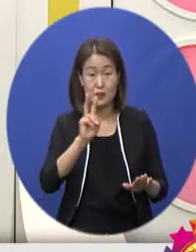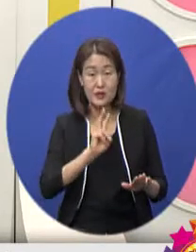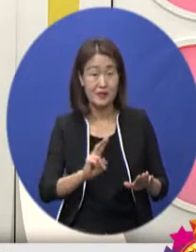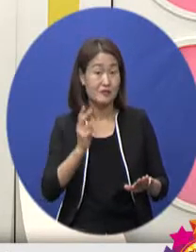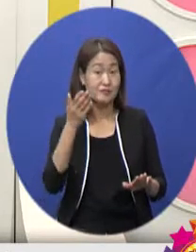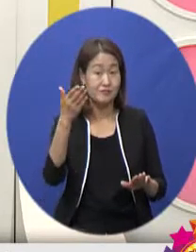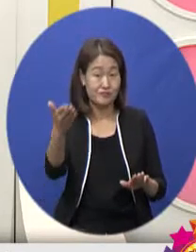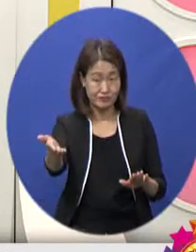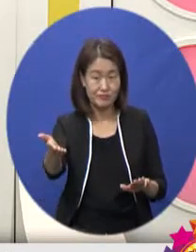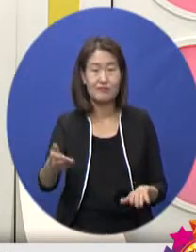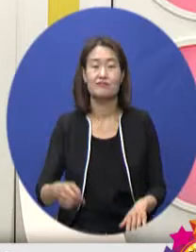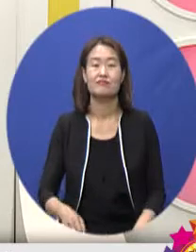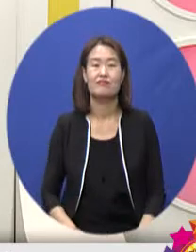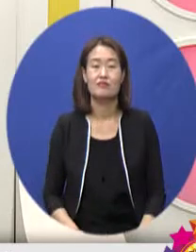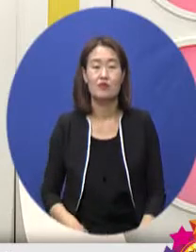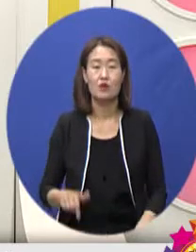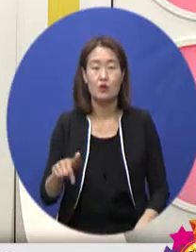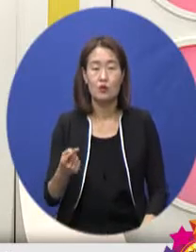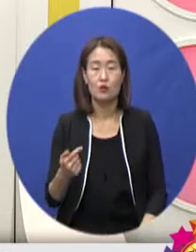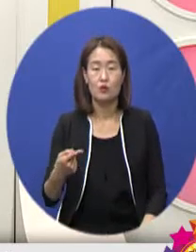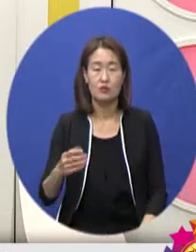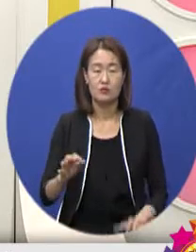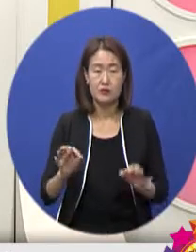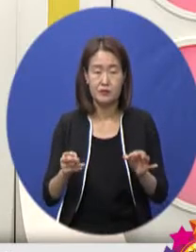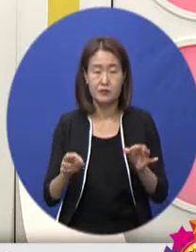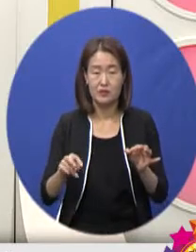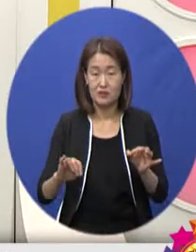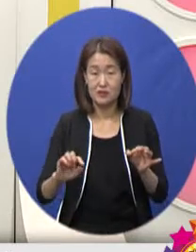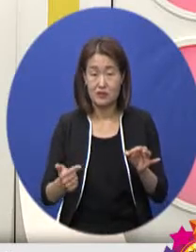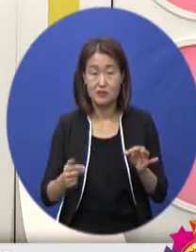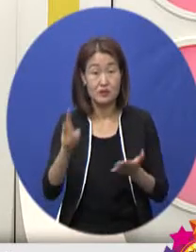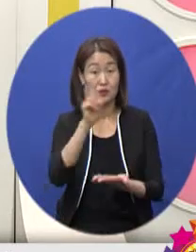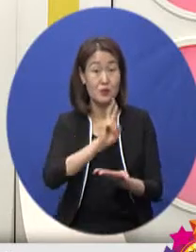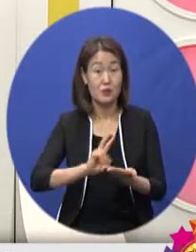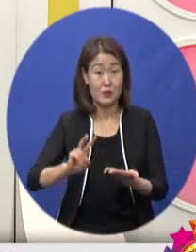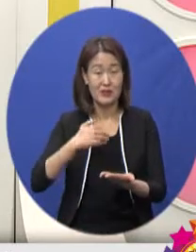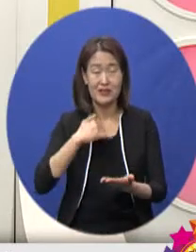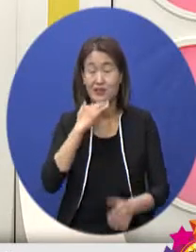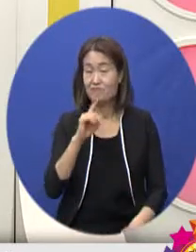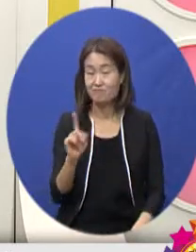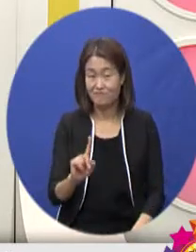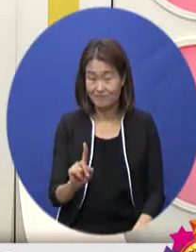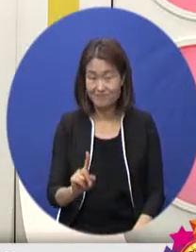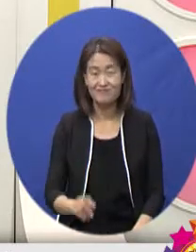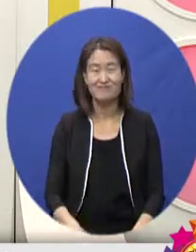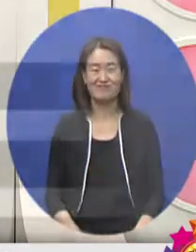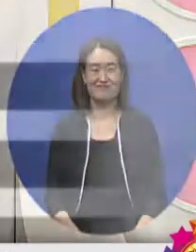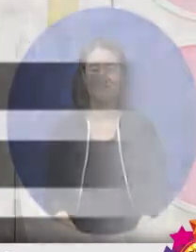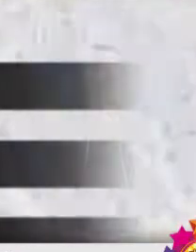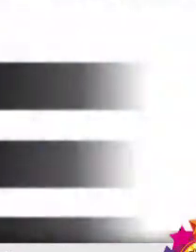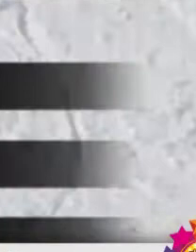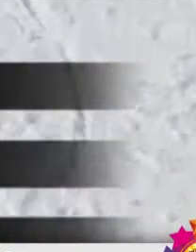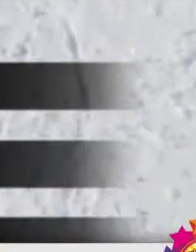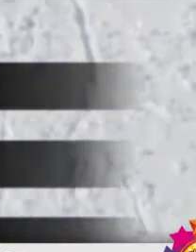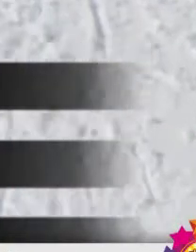드리도록 하겠습니다. 예, 감사합니다. 공에 살고 계시는 김영신님이 불러주십니다. 내 나이가 어때서.